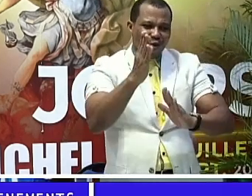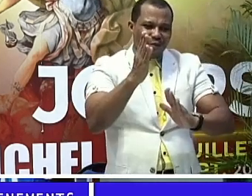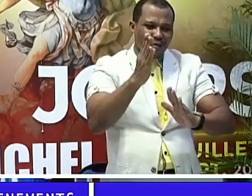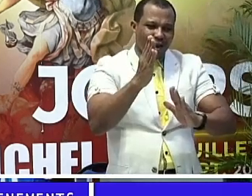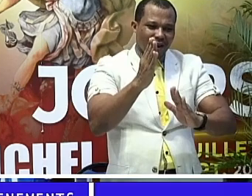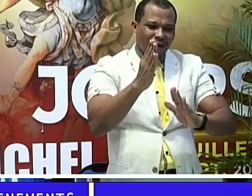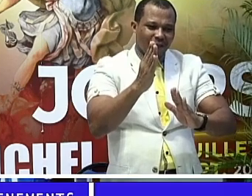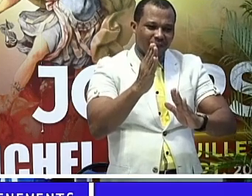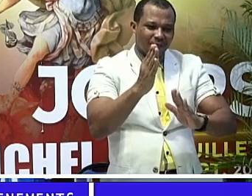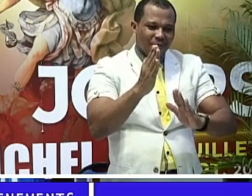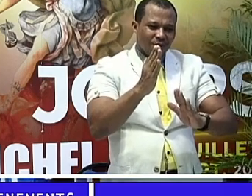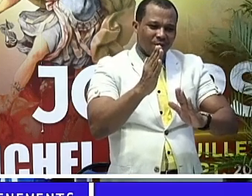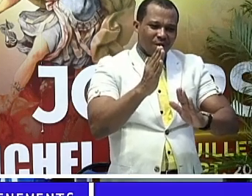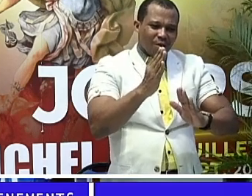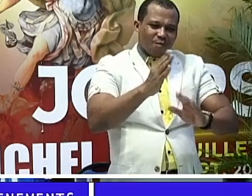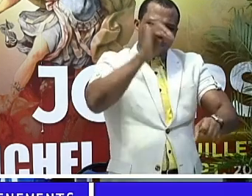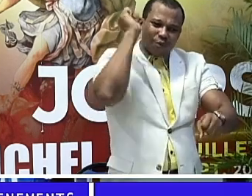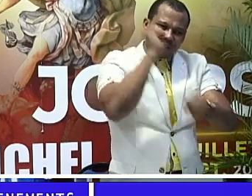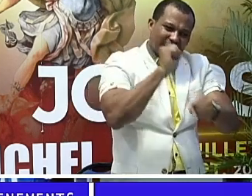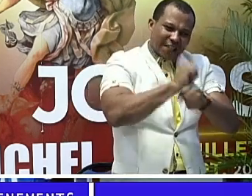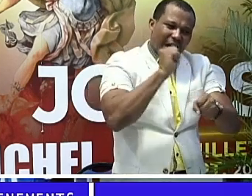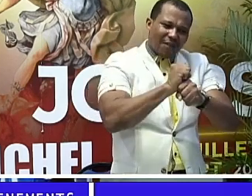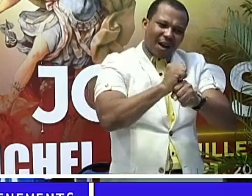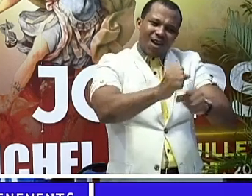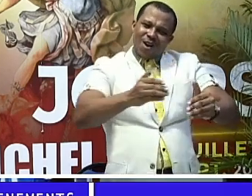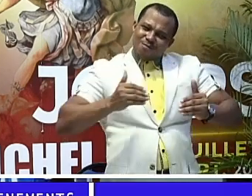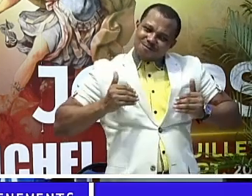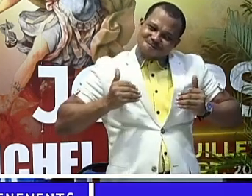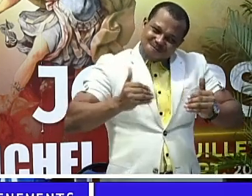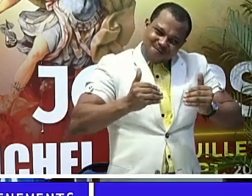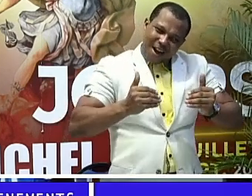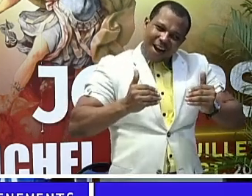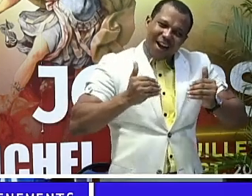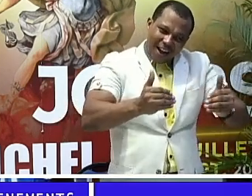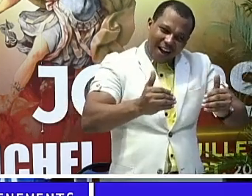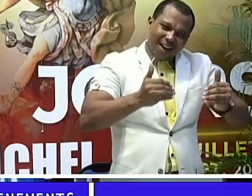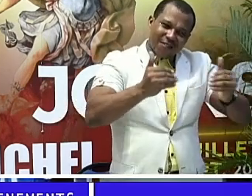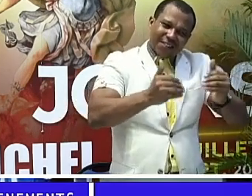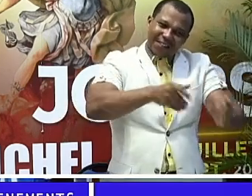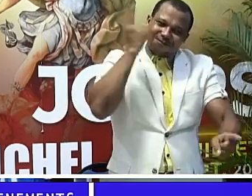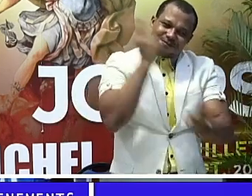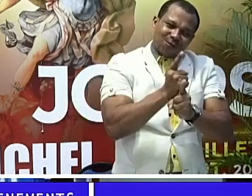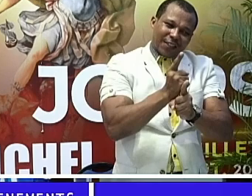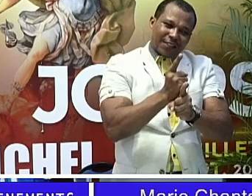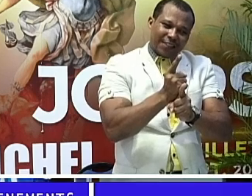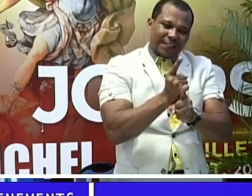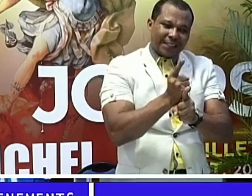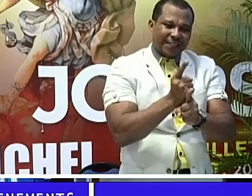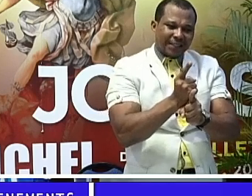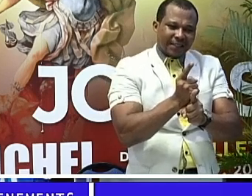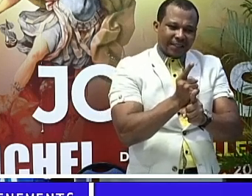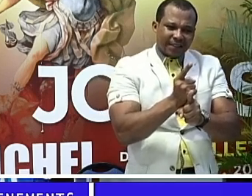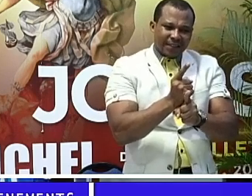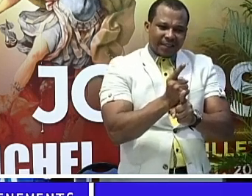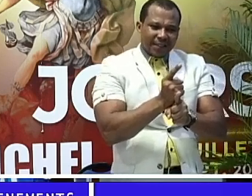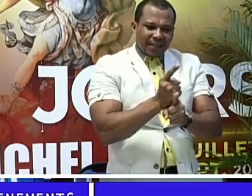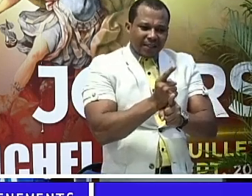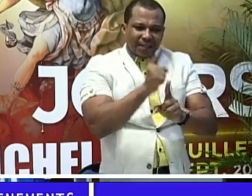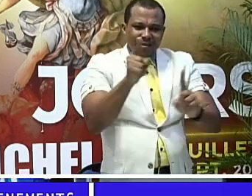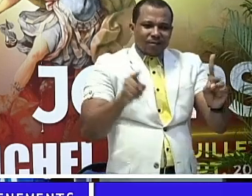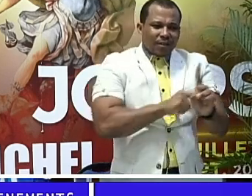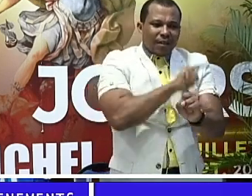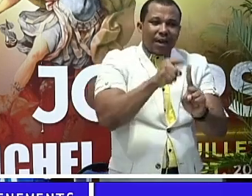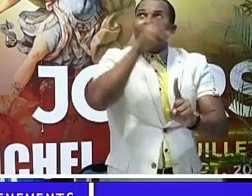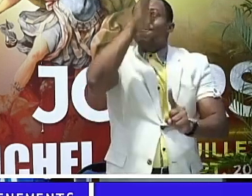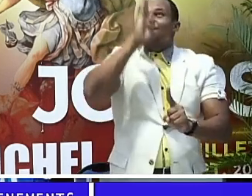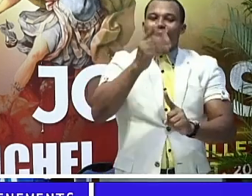côté pour mettre lit pour que ou avancez, Jean ou doué avancer. C'est ça. Lorsque bon